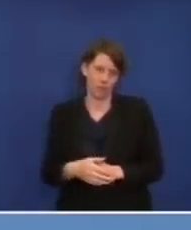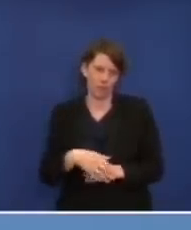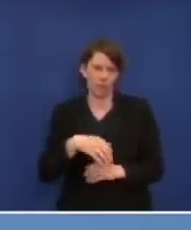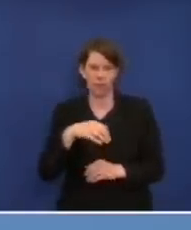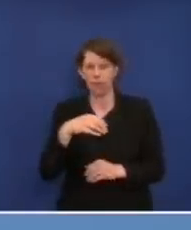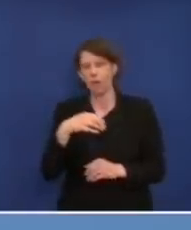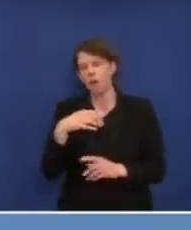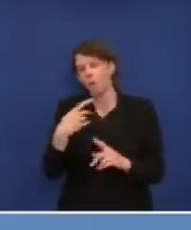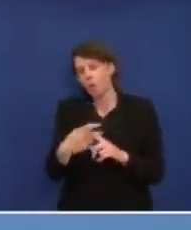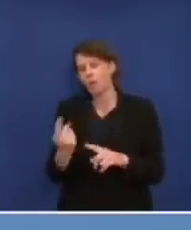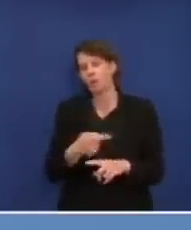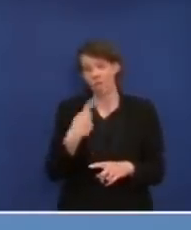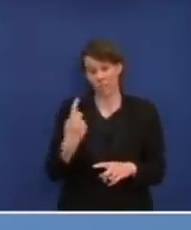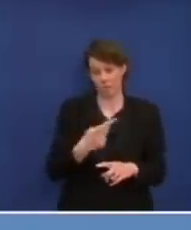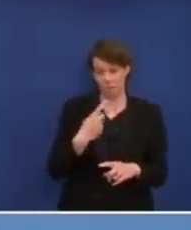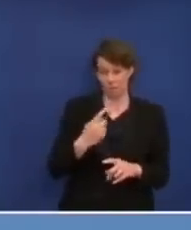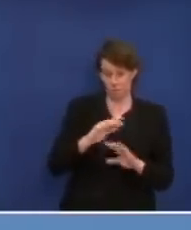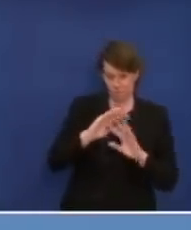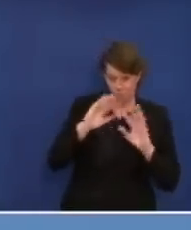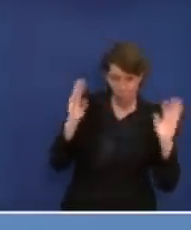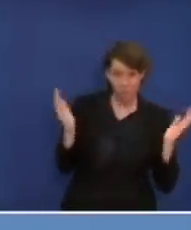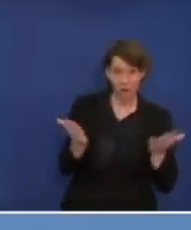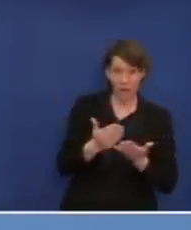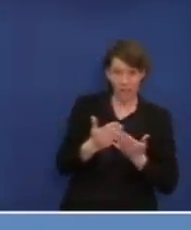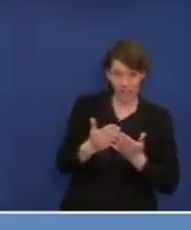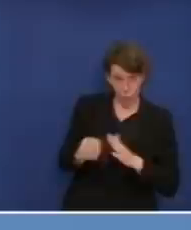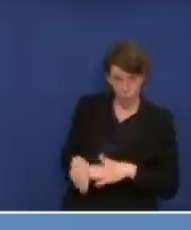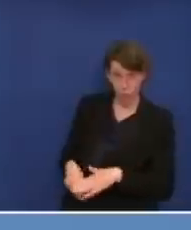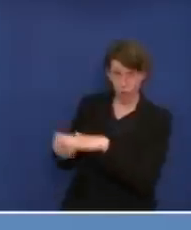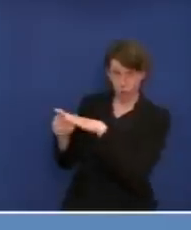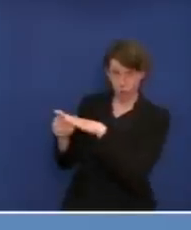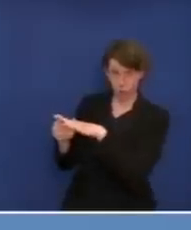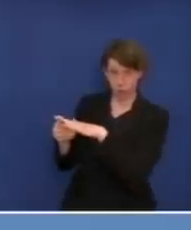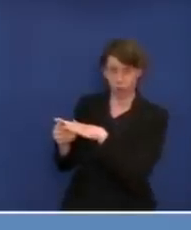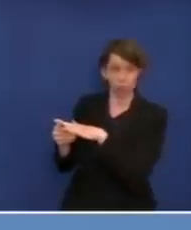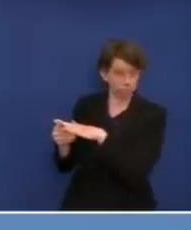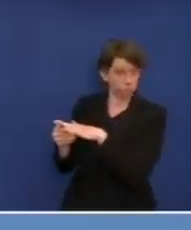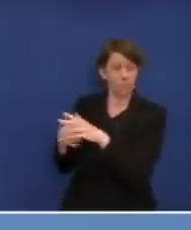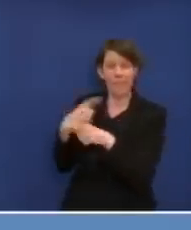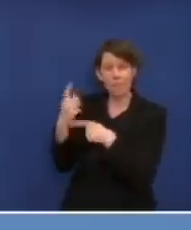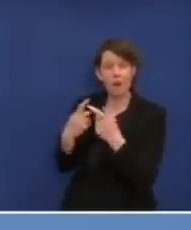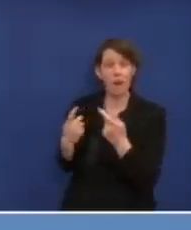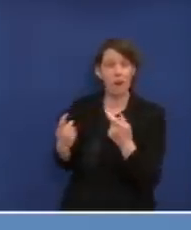umfangreiche Unterstützung für Afghanistan ist gebunden an